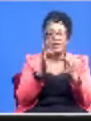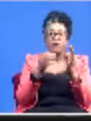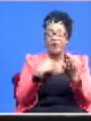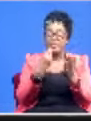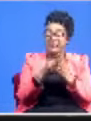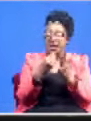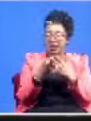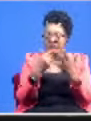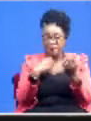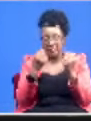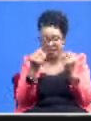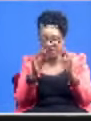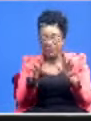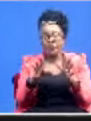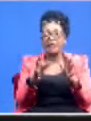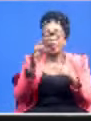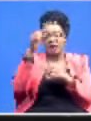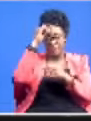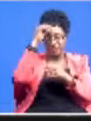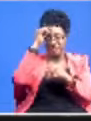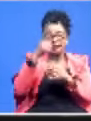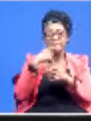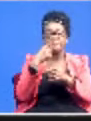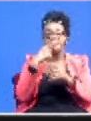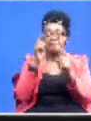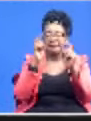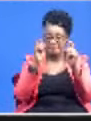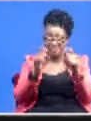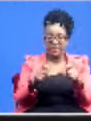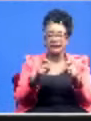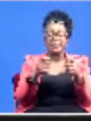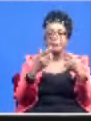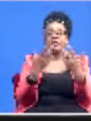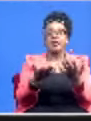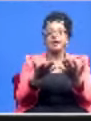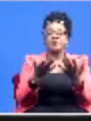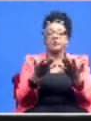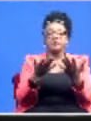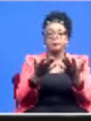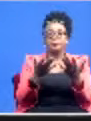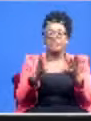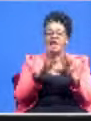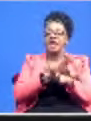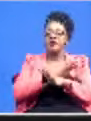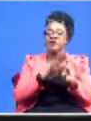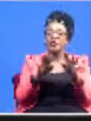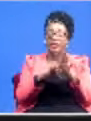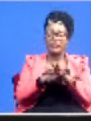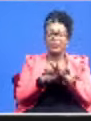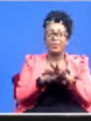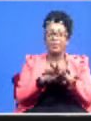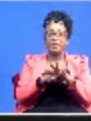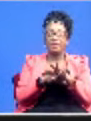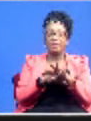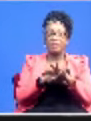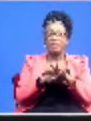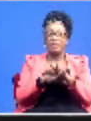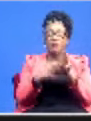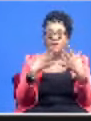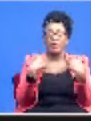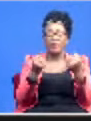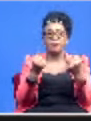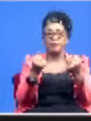pesa, serikali imesema ushughulikiwe katika ile haja zako zote za afya za